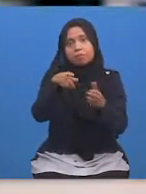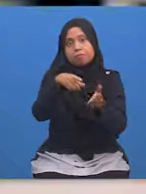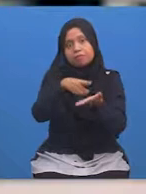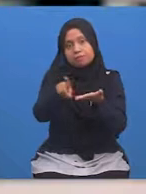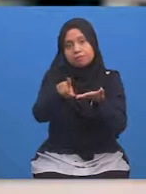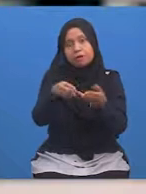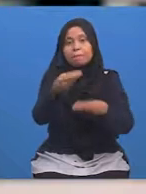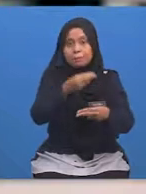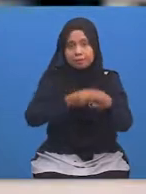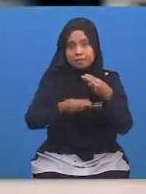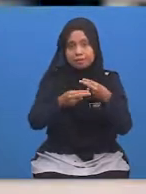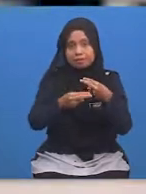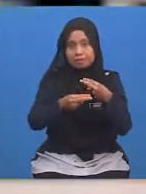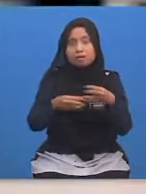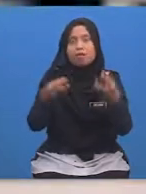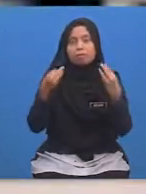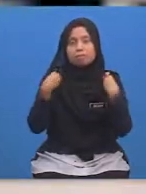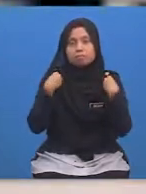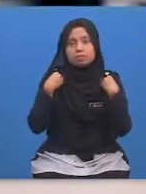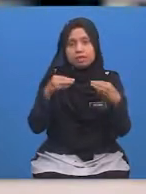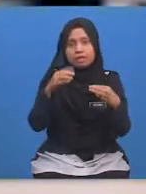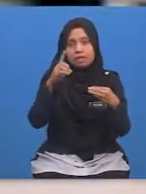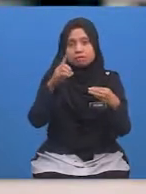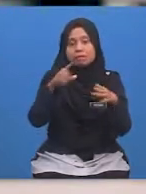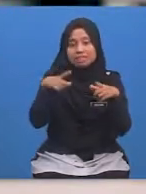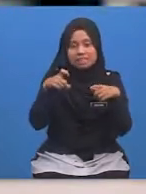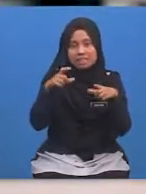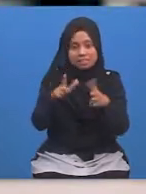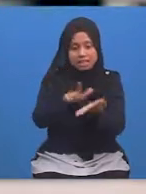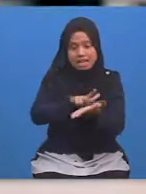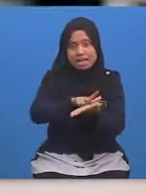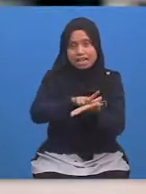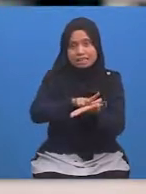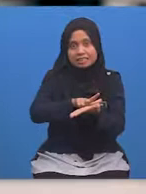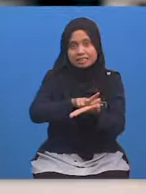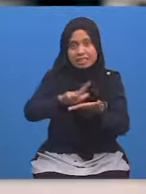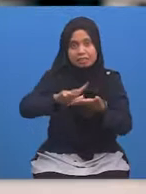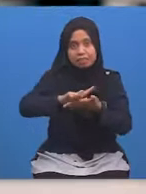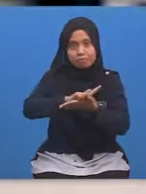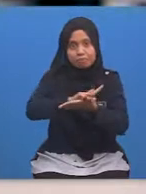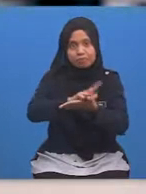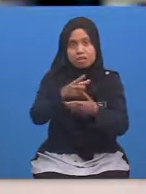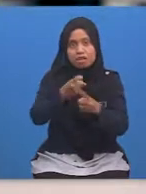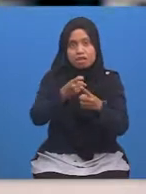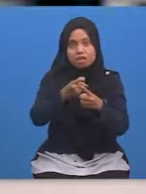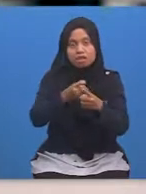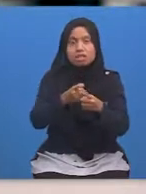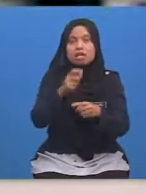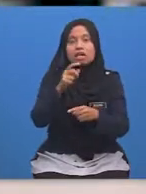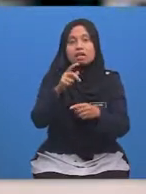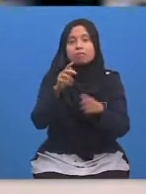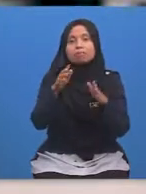Perniagaan. Pemilik wajib memperolehi lesen perniagaan daripada pihak berkuasa